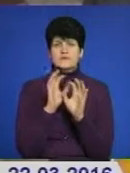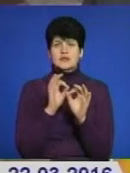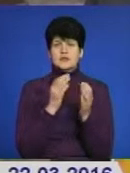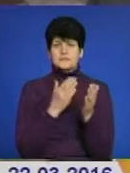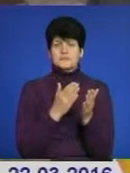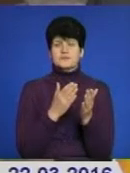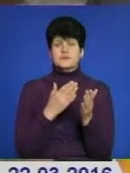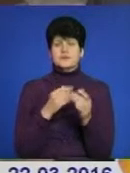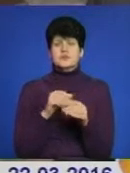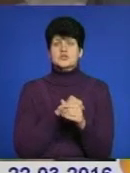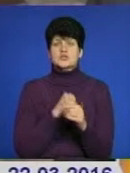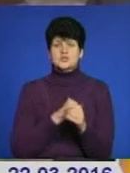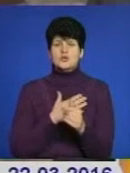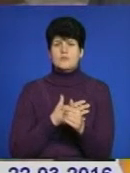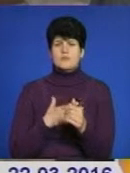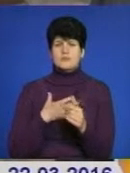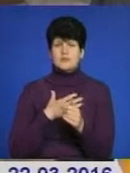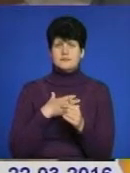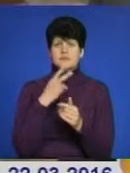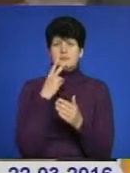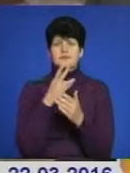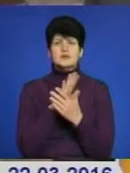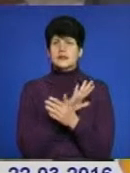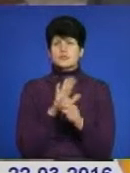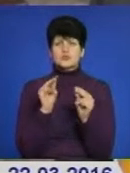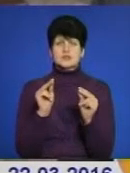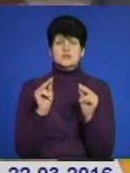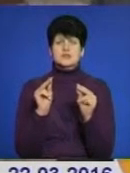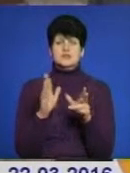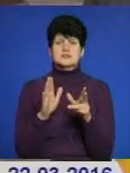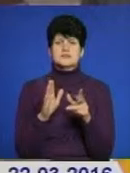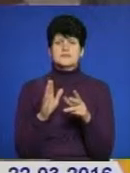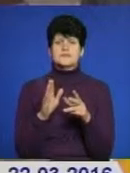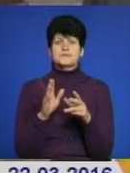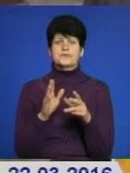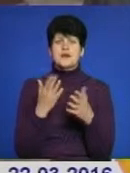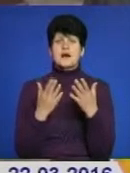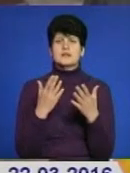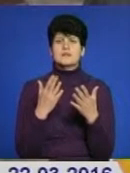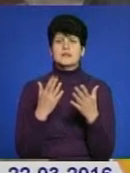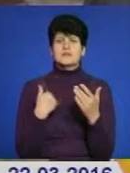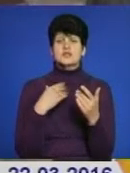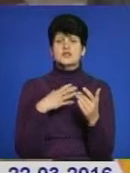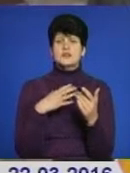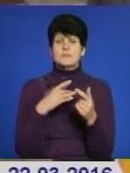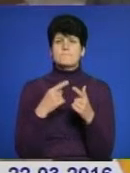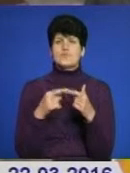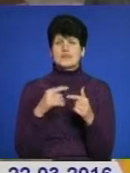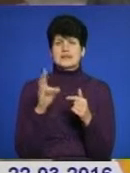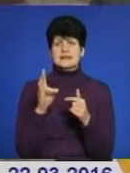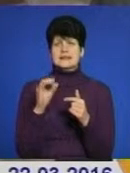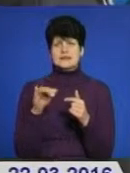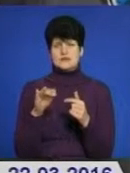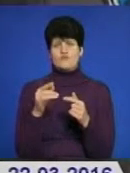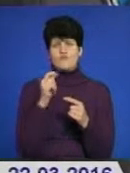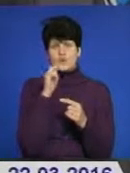ми щиро переживаємо, щоб, звичайно, він не буде справедливим ні в якому разі, але ми чекаємо повернення Надії все ж таки в